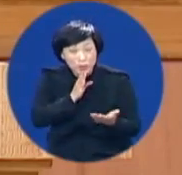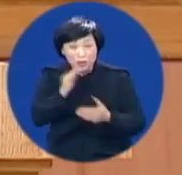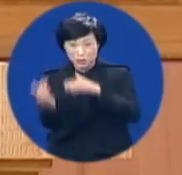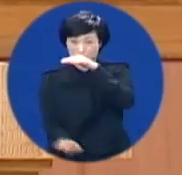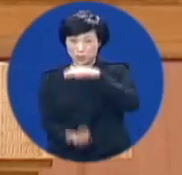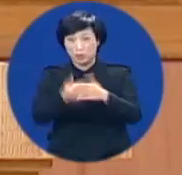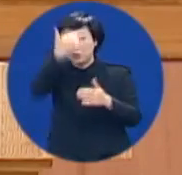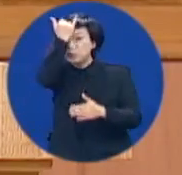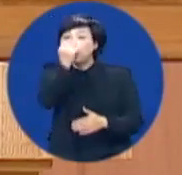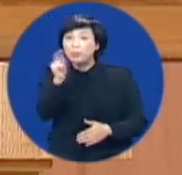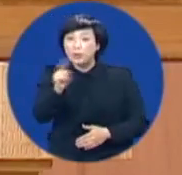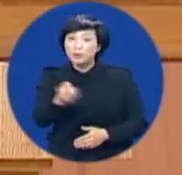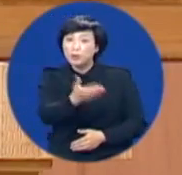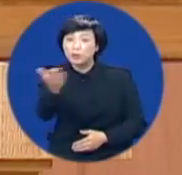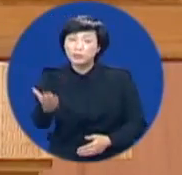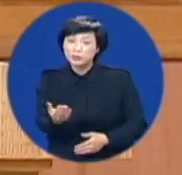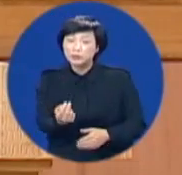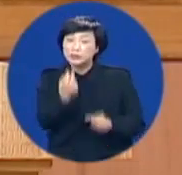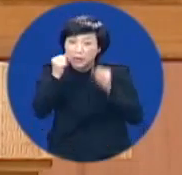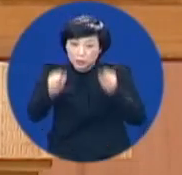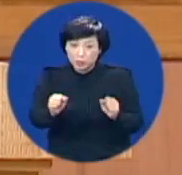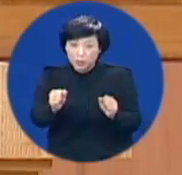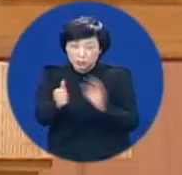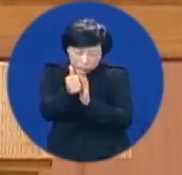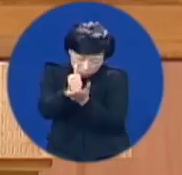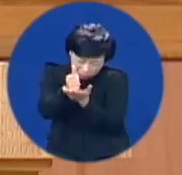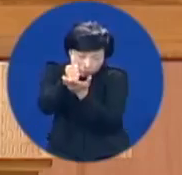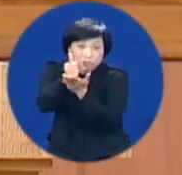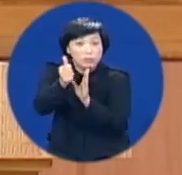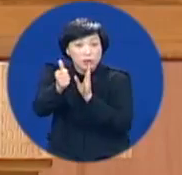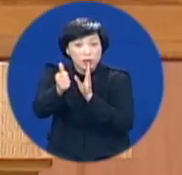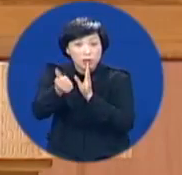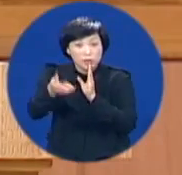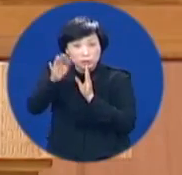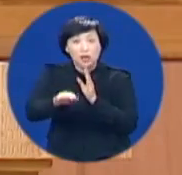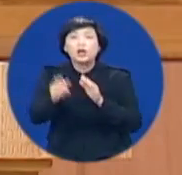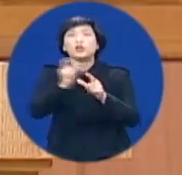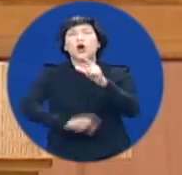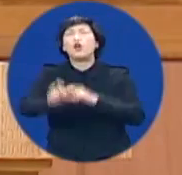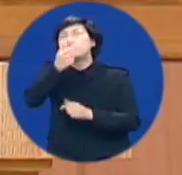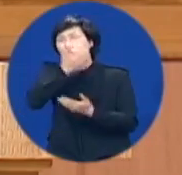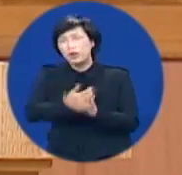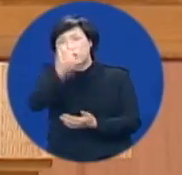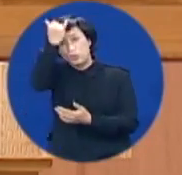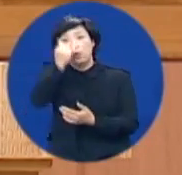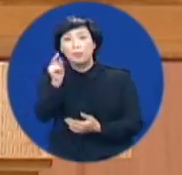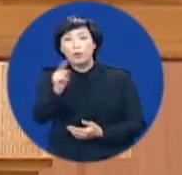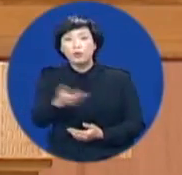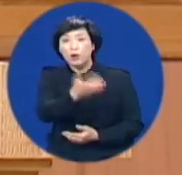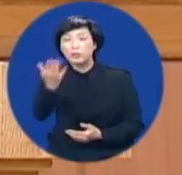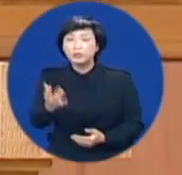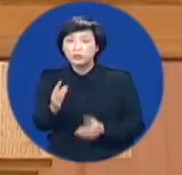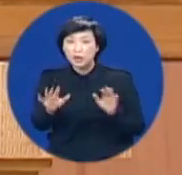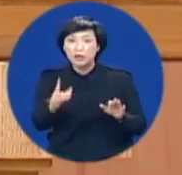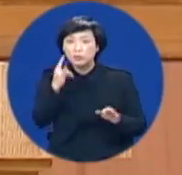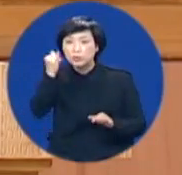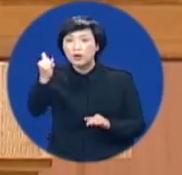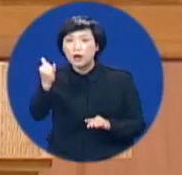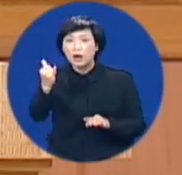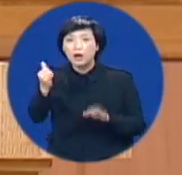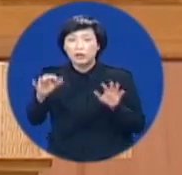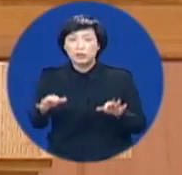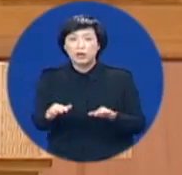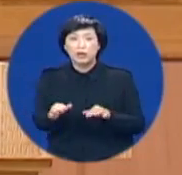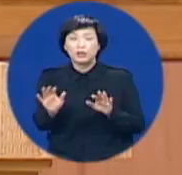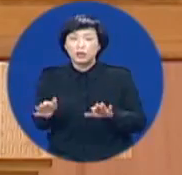최고의 효도는 땅에서도 잘해야 돼. 그러나 최고의 효도는 이 땅에서 인생을 다